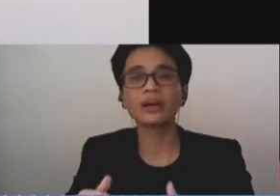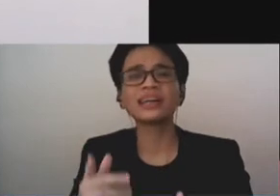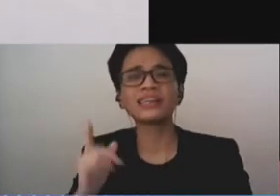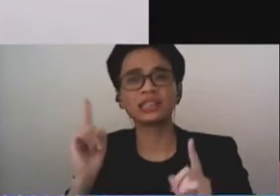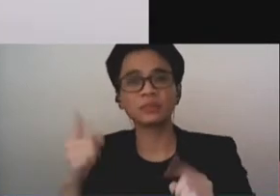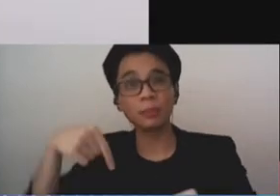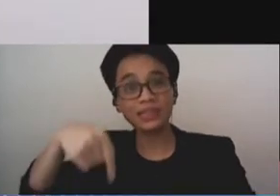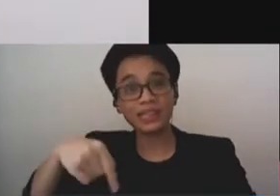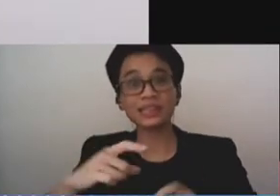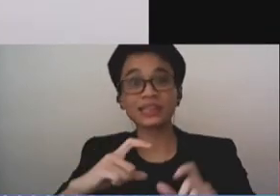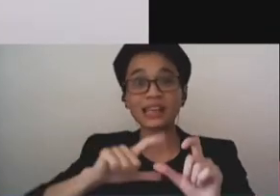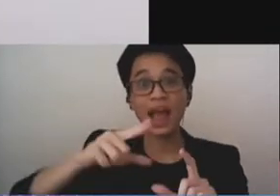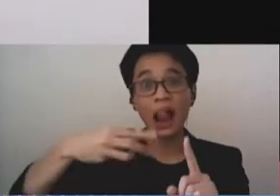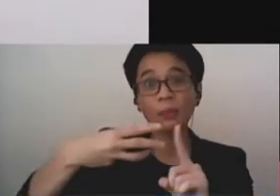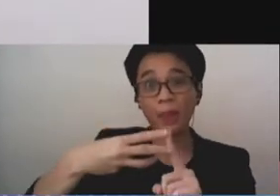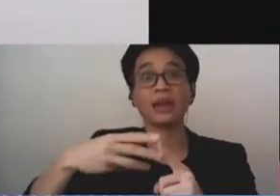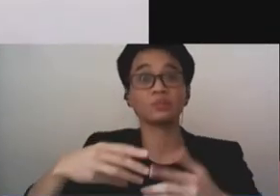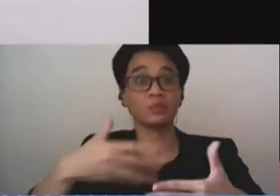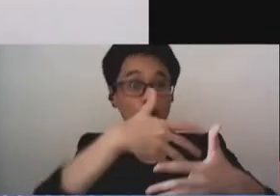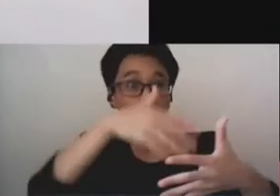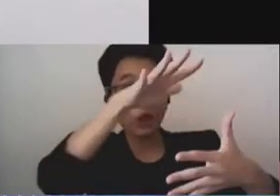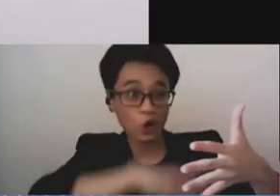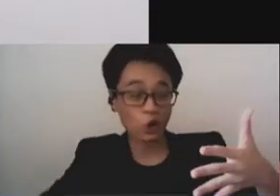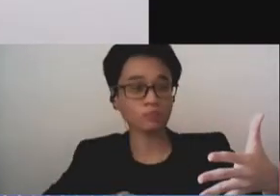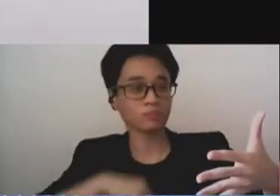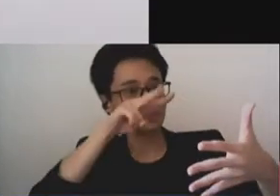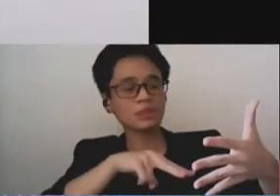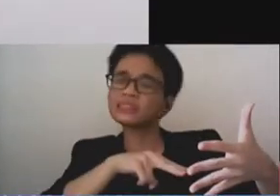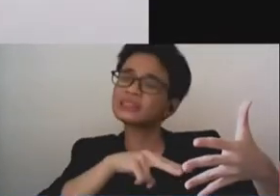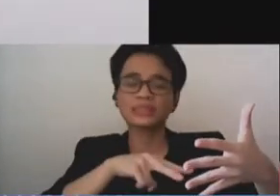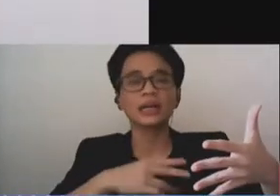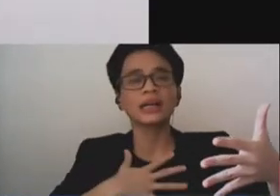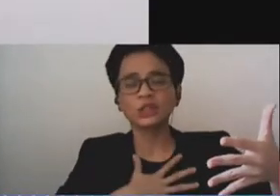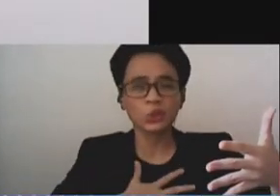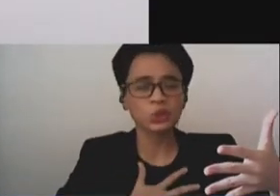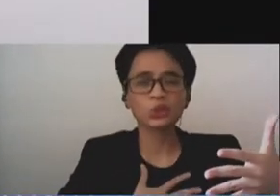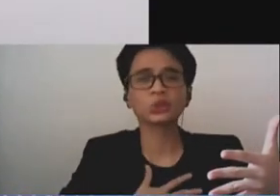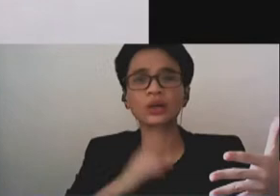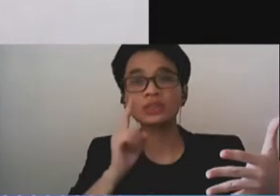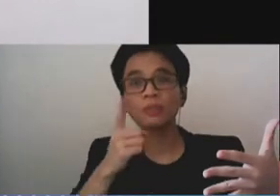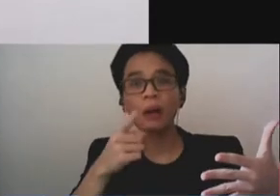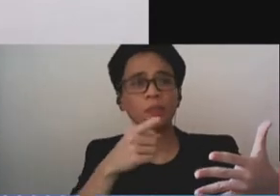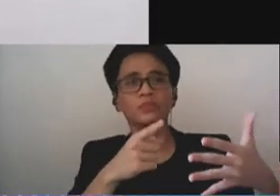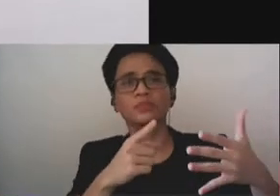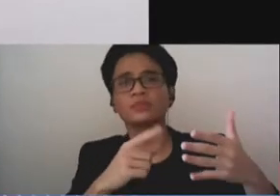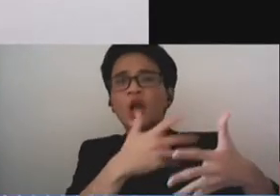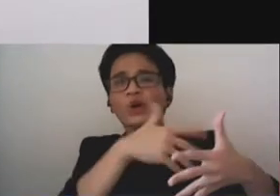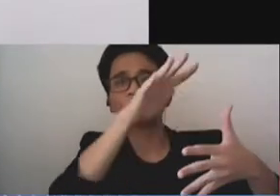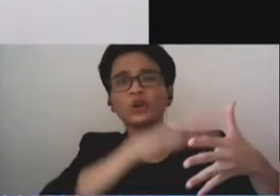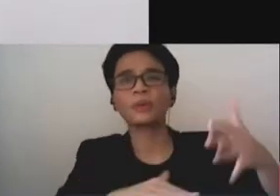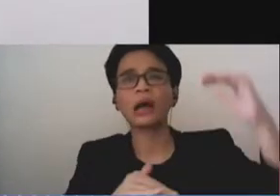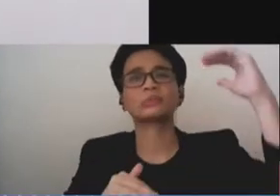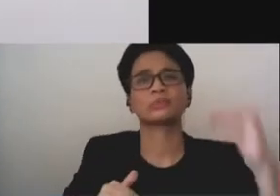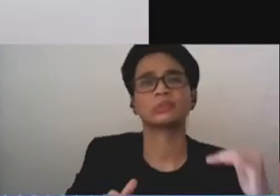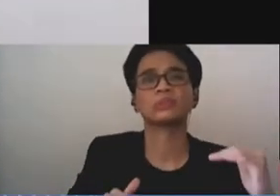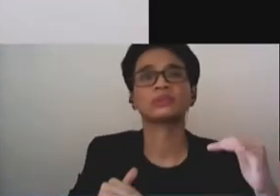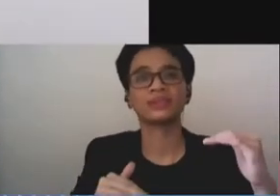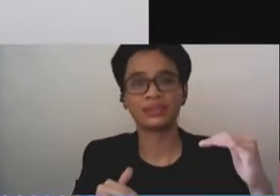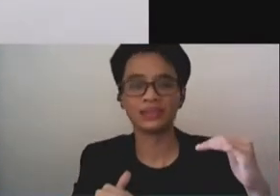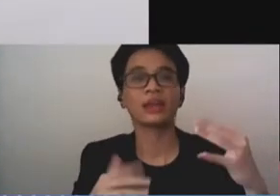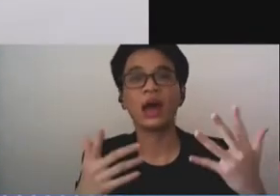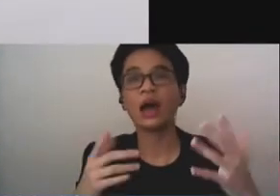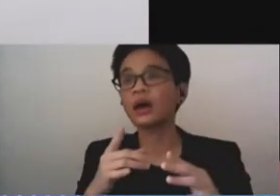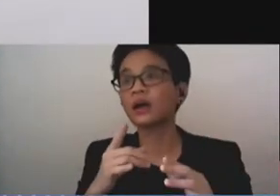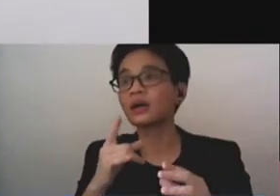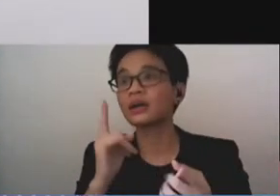yang merendahkan kemampuan anak-anak disabilitas gitu. Bahwa sebenarnya ketika anak itu disabilitas, yang